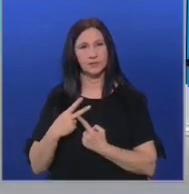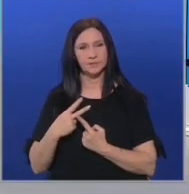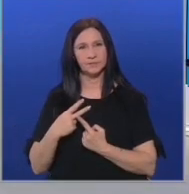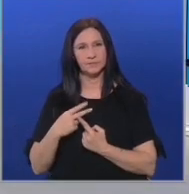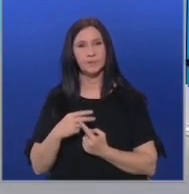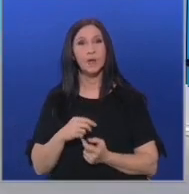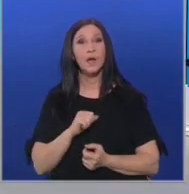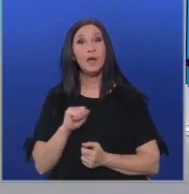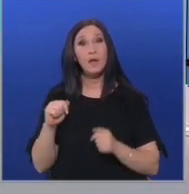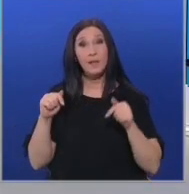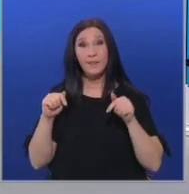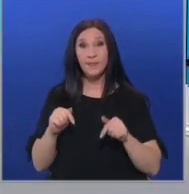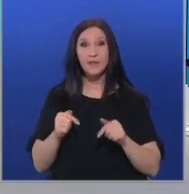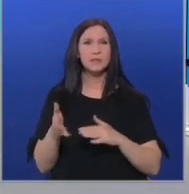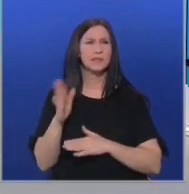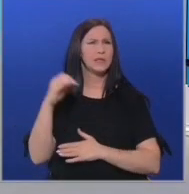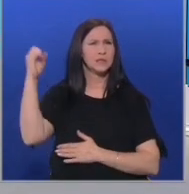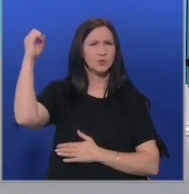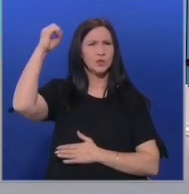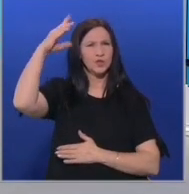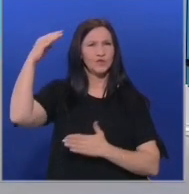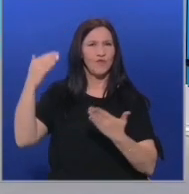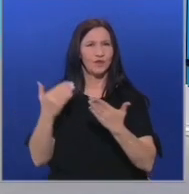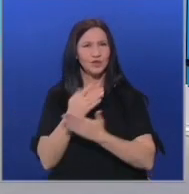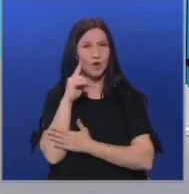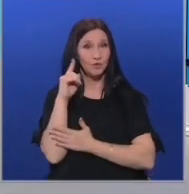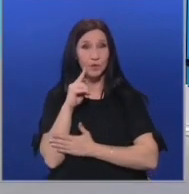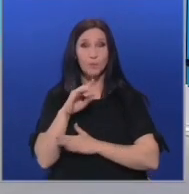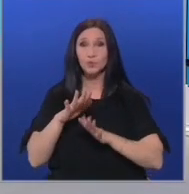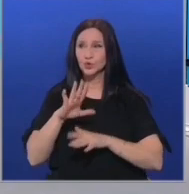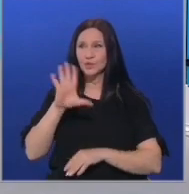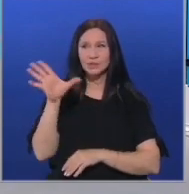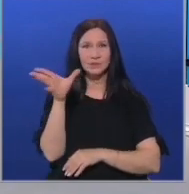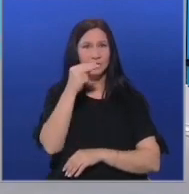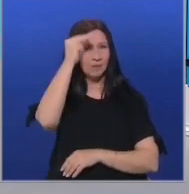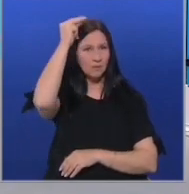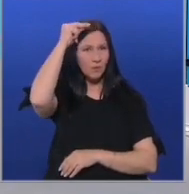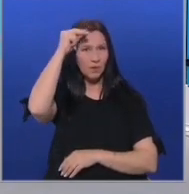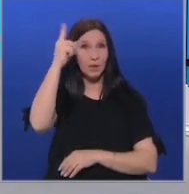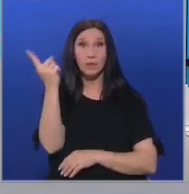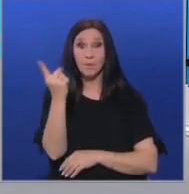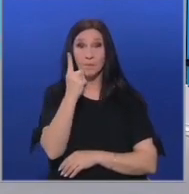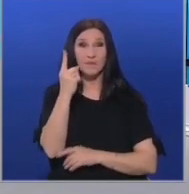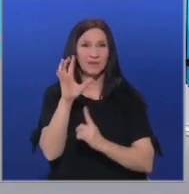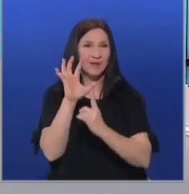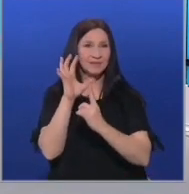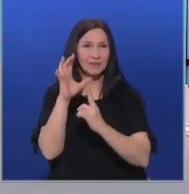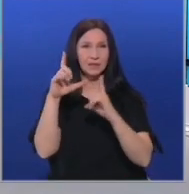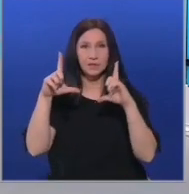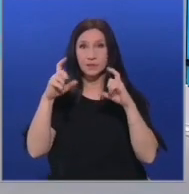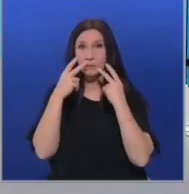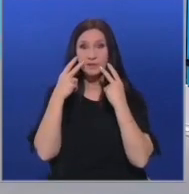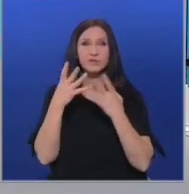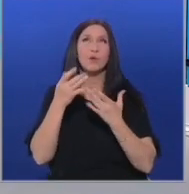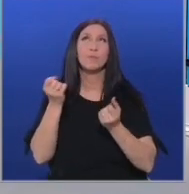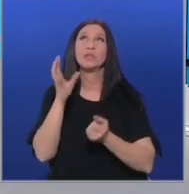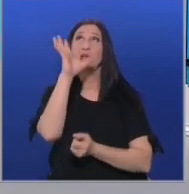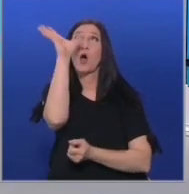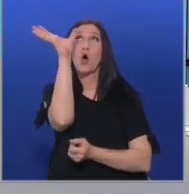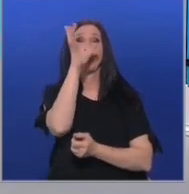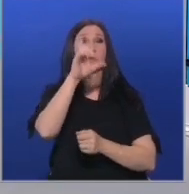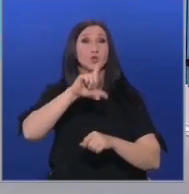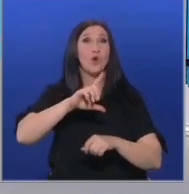телевизия. И днес, след слънчевото начало на деня, в почти цялата страна, на първата сателитна снимка се вижда безоблачното време